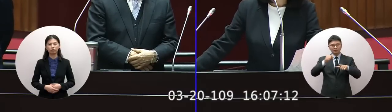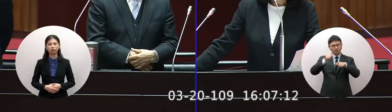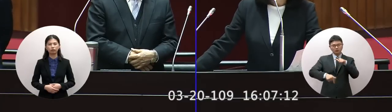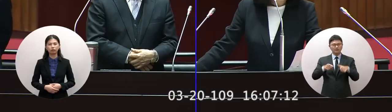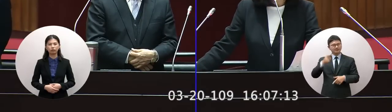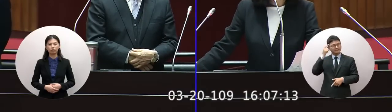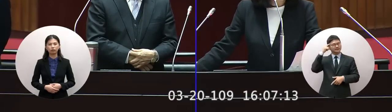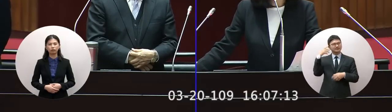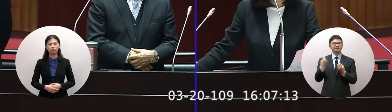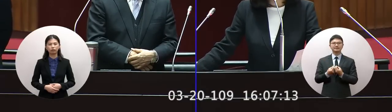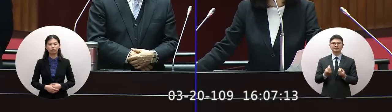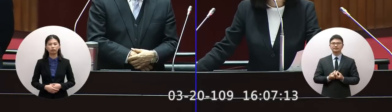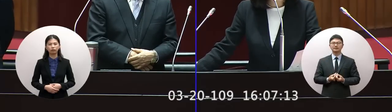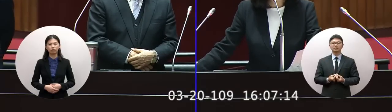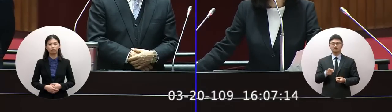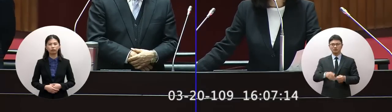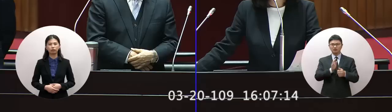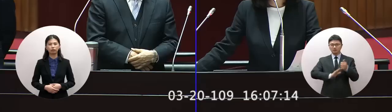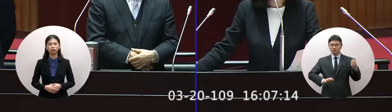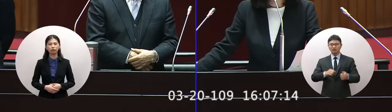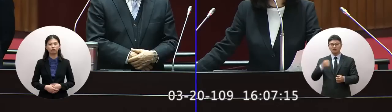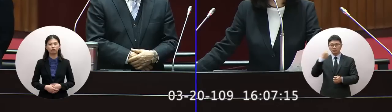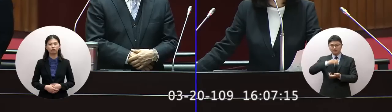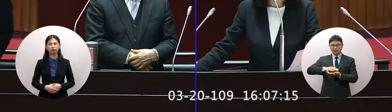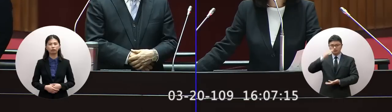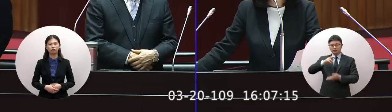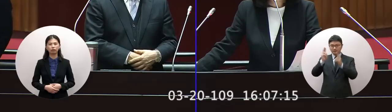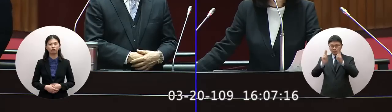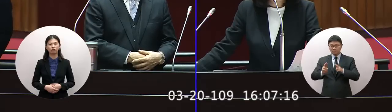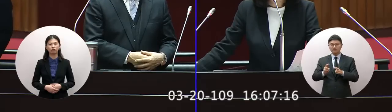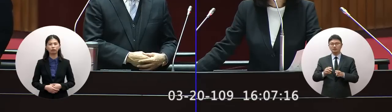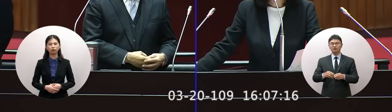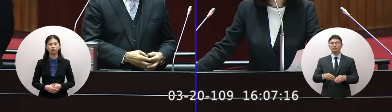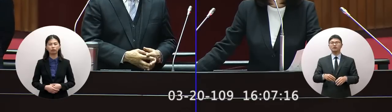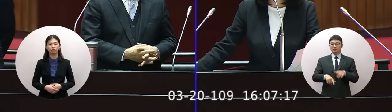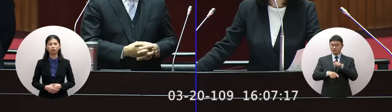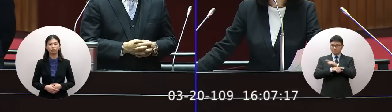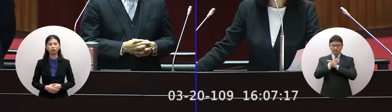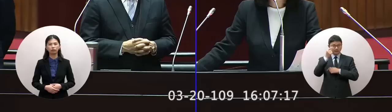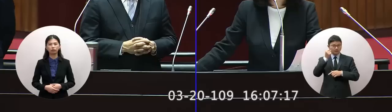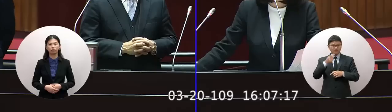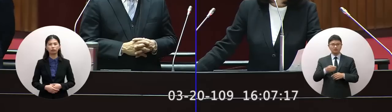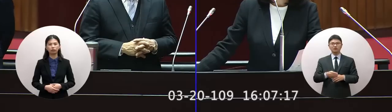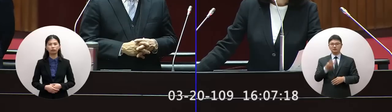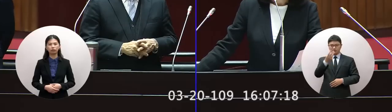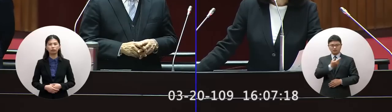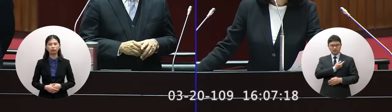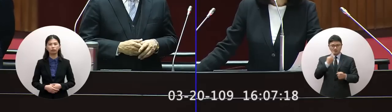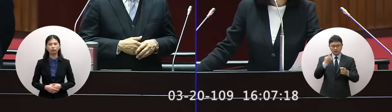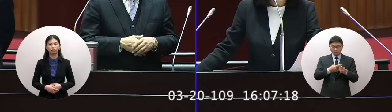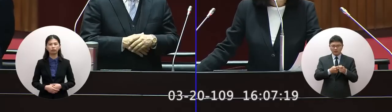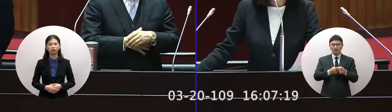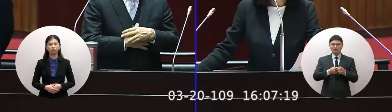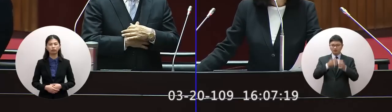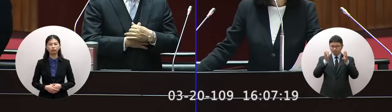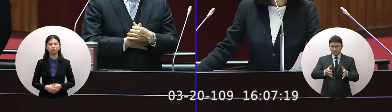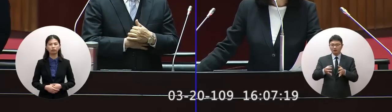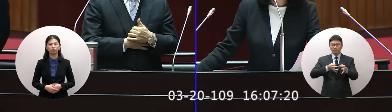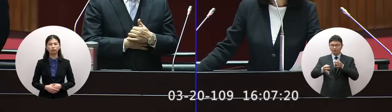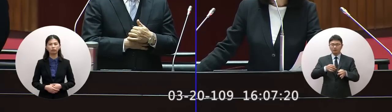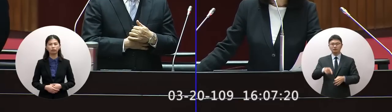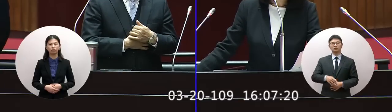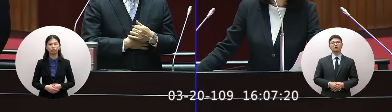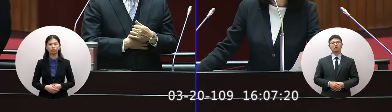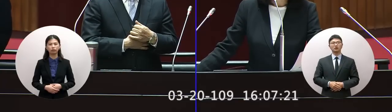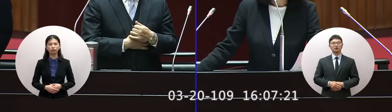脑筋，这将会影响到台积电南科的3奈米新厂的营运。而带头反对的